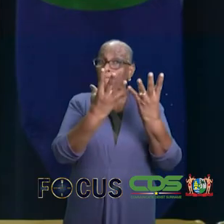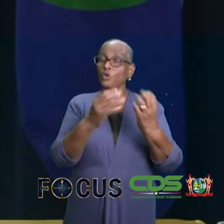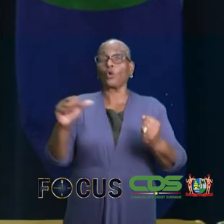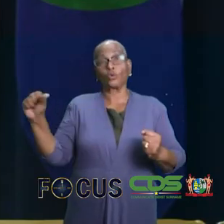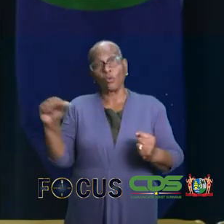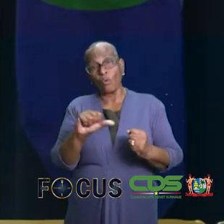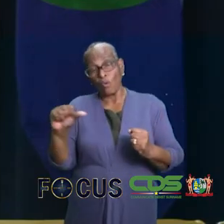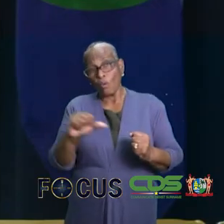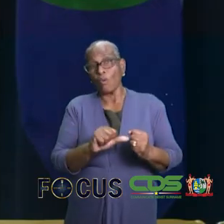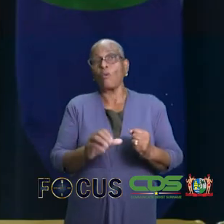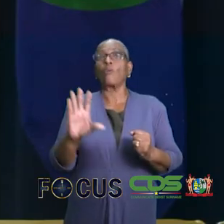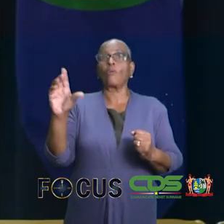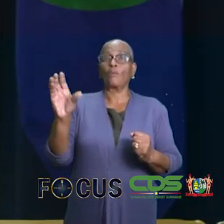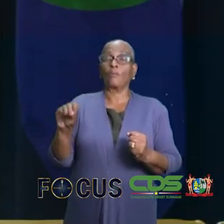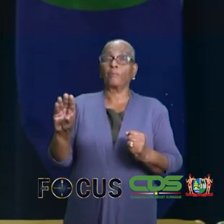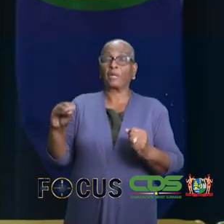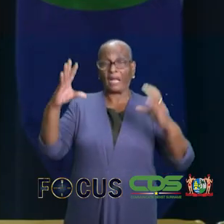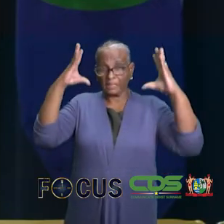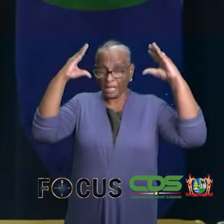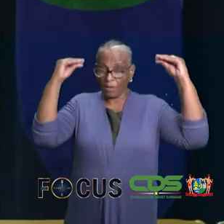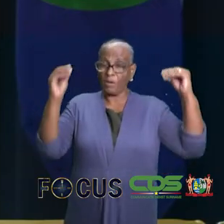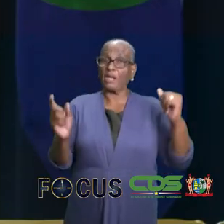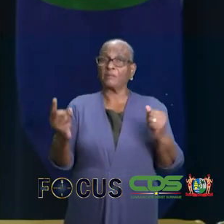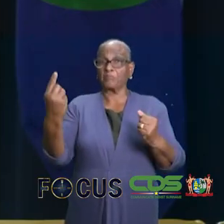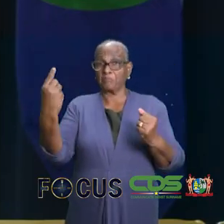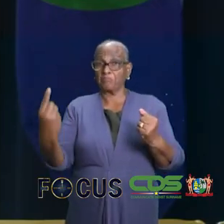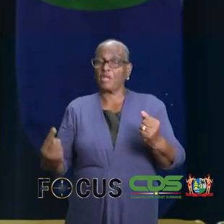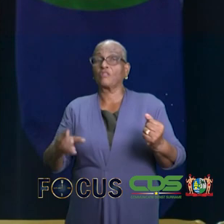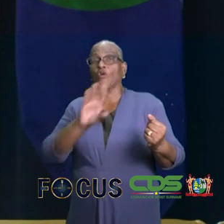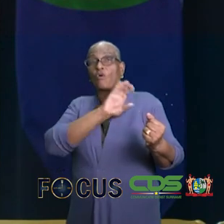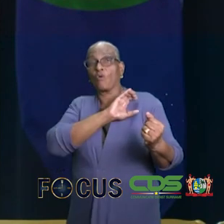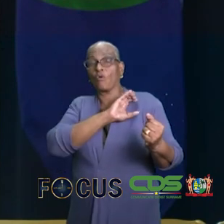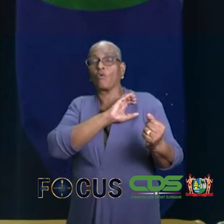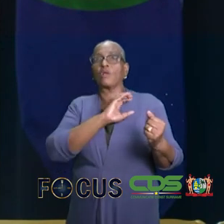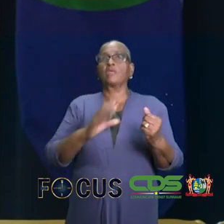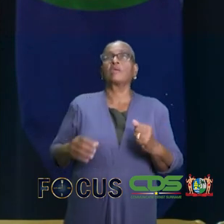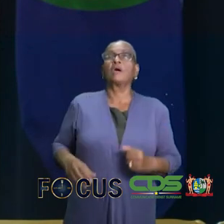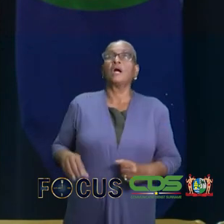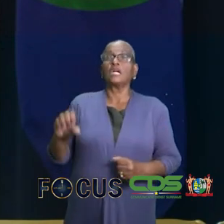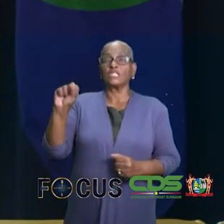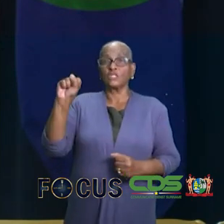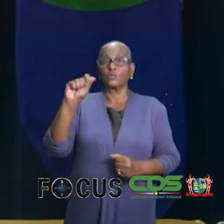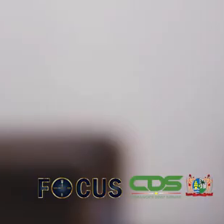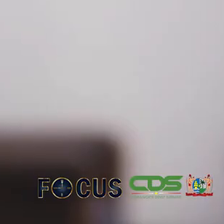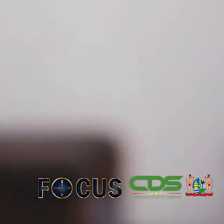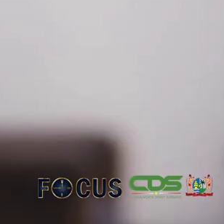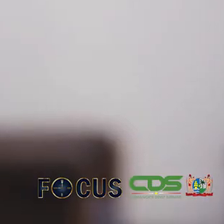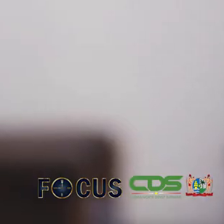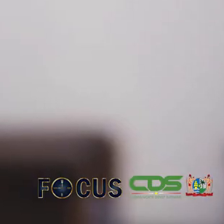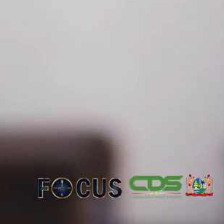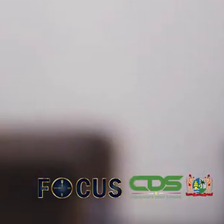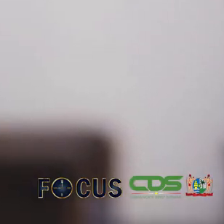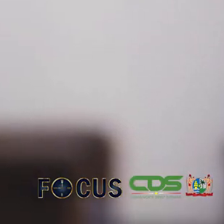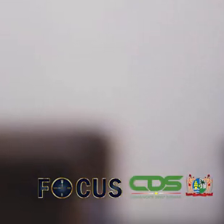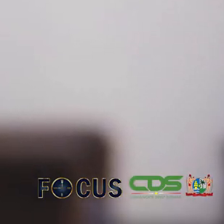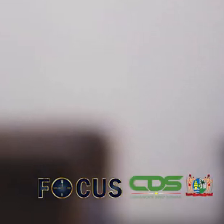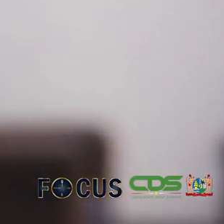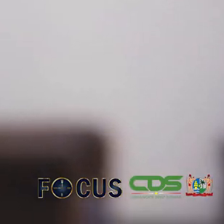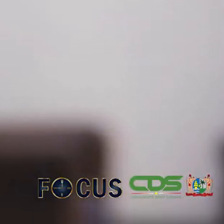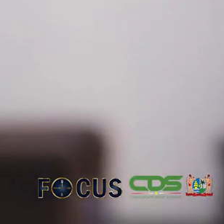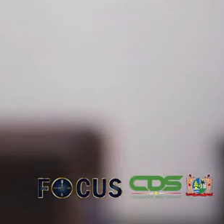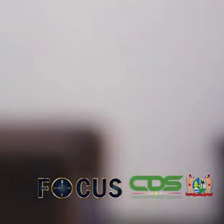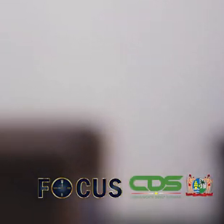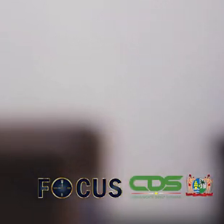Seudin is op dit moment reeds bezig met werkafspraken met zijn collega